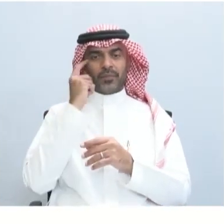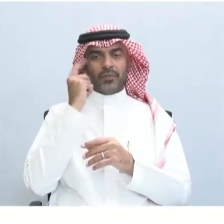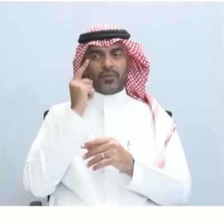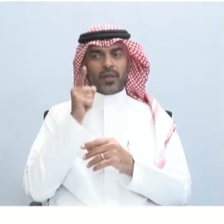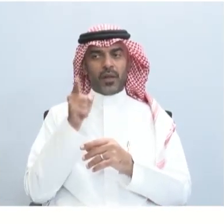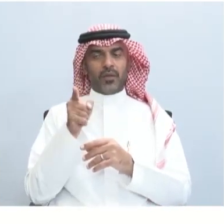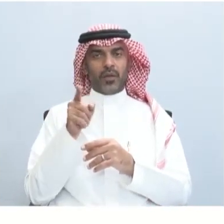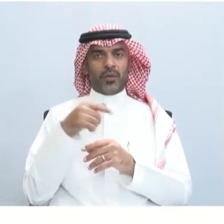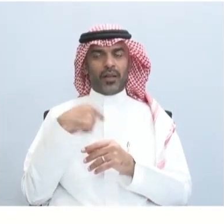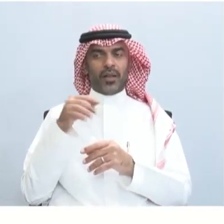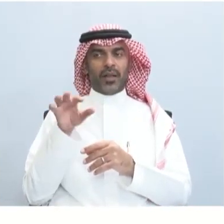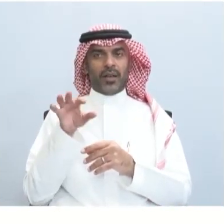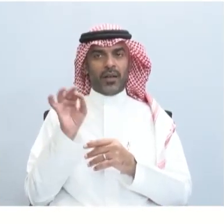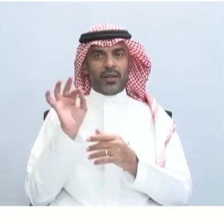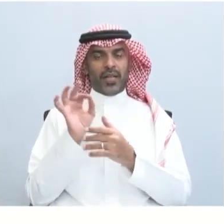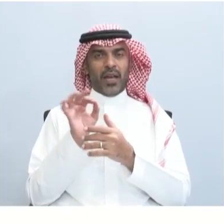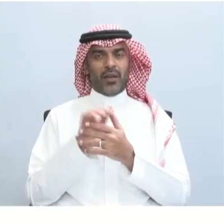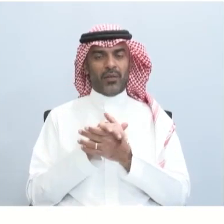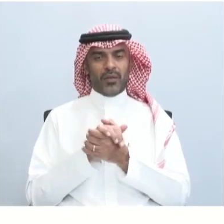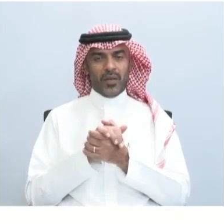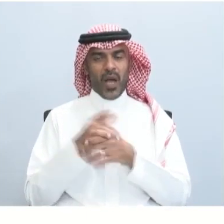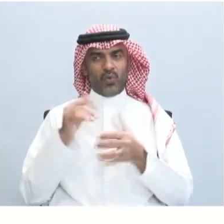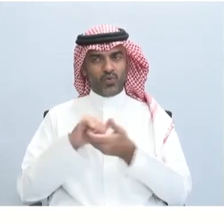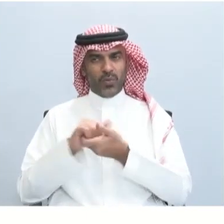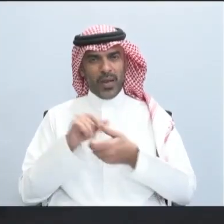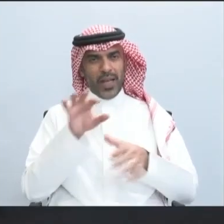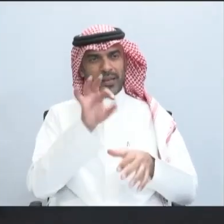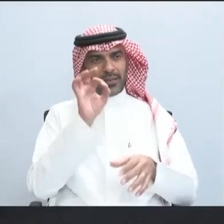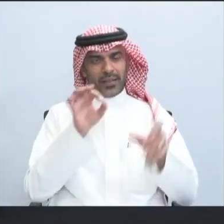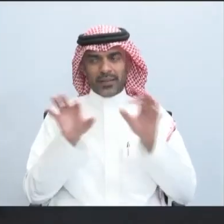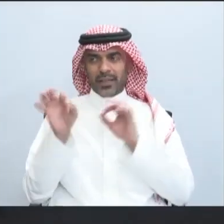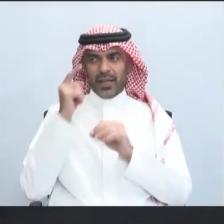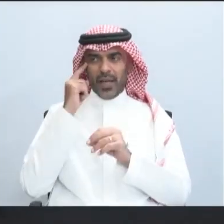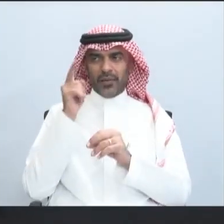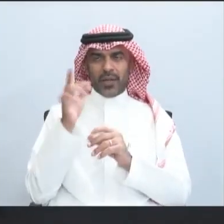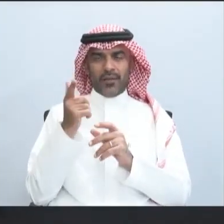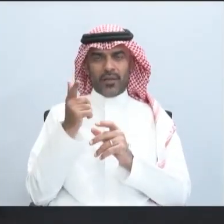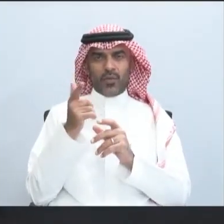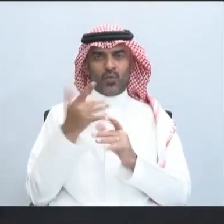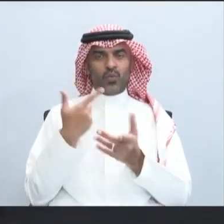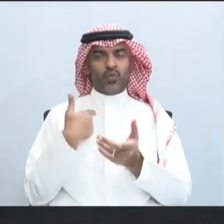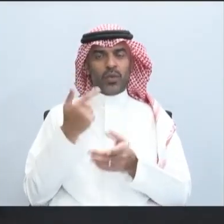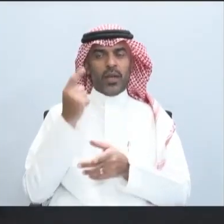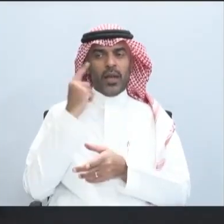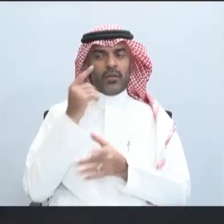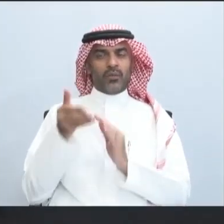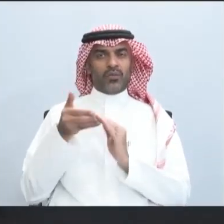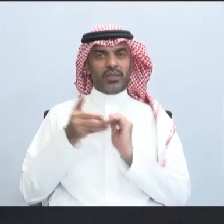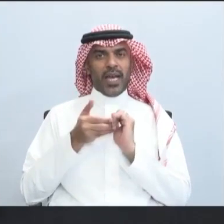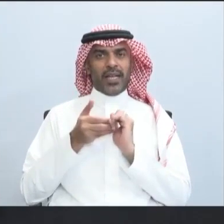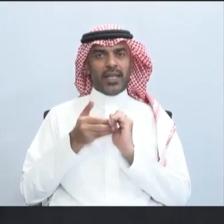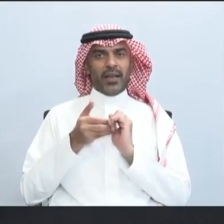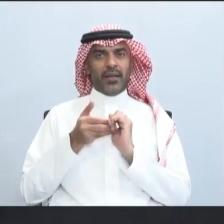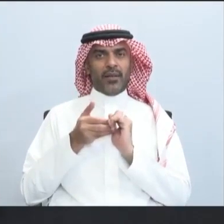الذي اخترناه او حتى زملائنا في الصف ما هي الاداه التي ساعدتنا